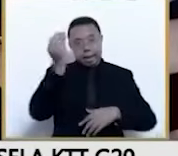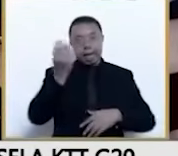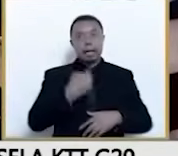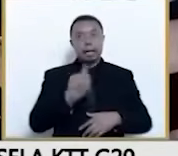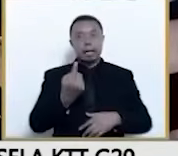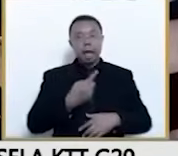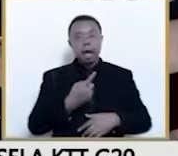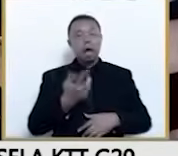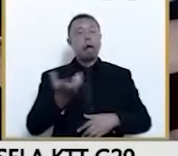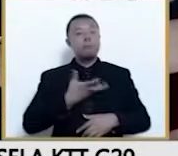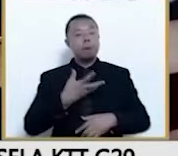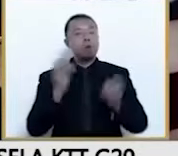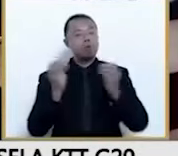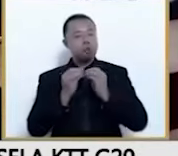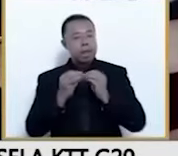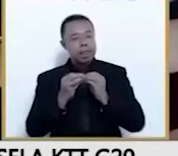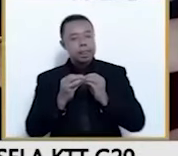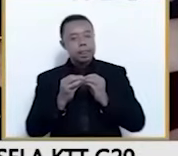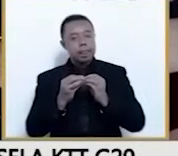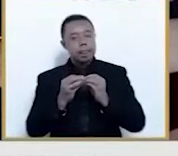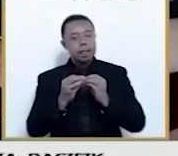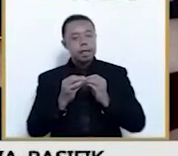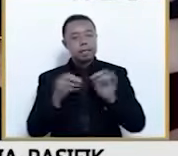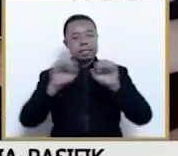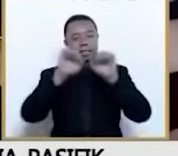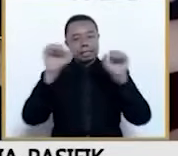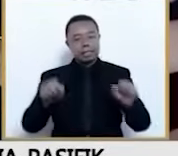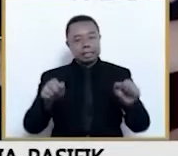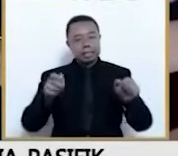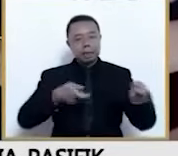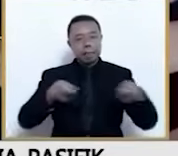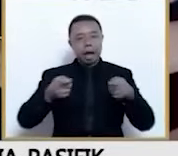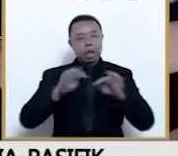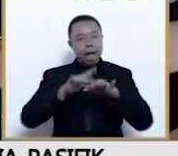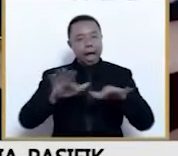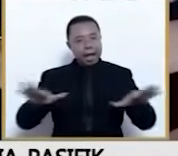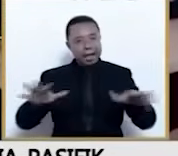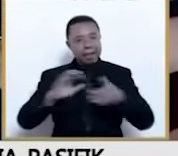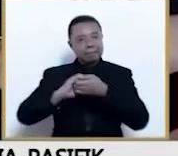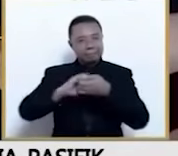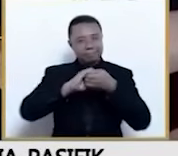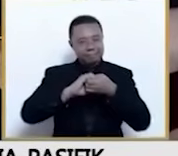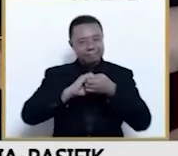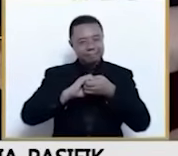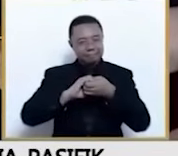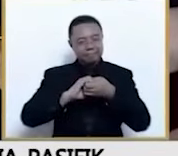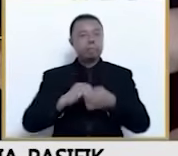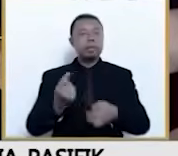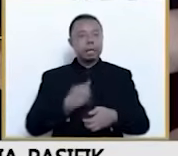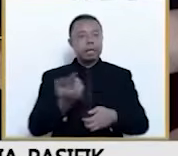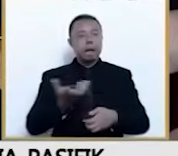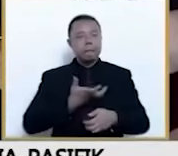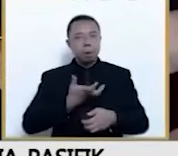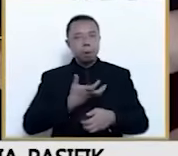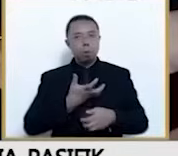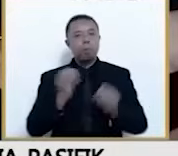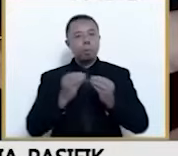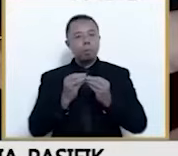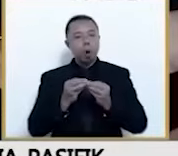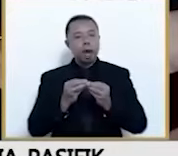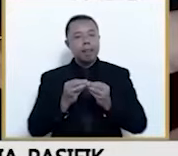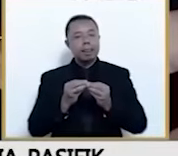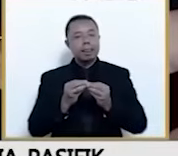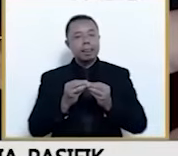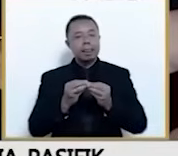kita akan lakukan sistem pengendalian air terpadu ya. Kemudian kita akan